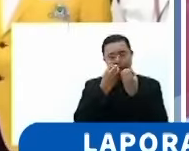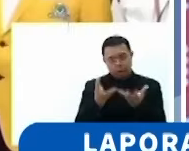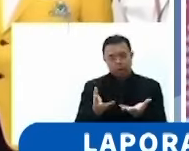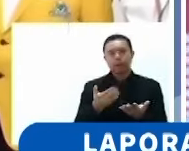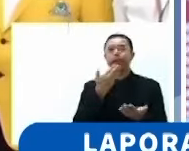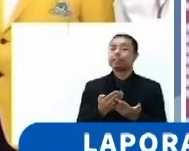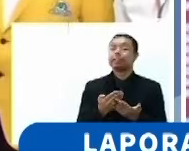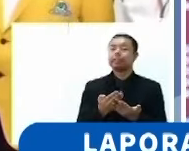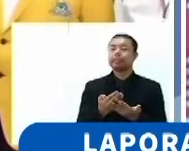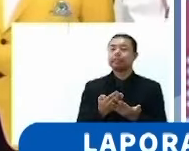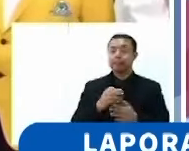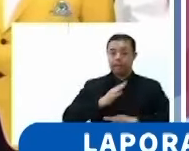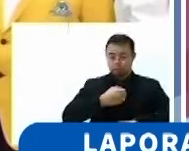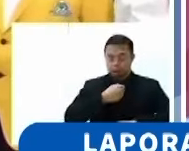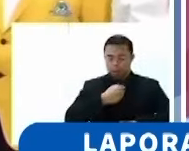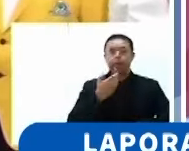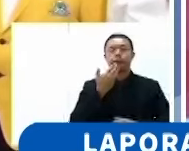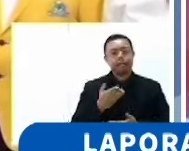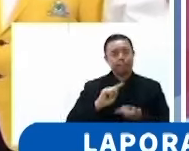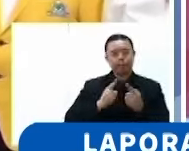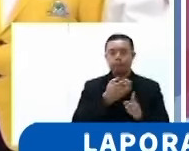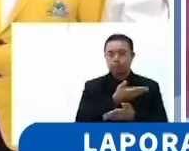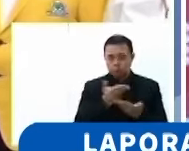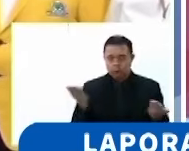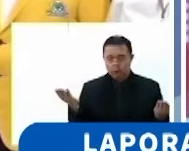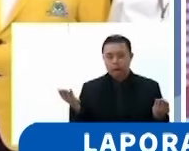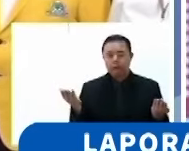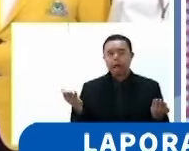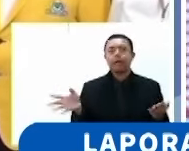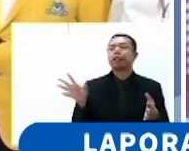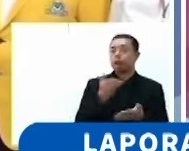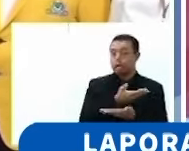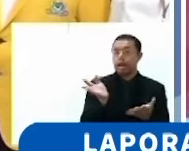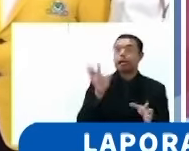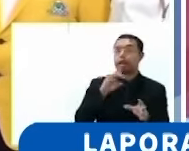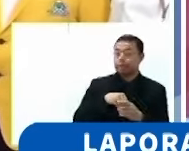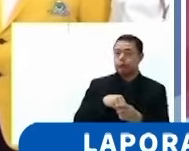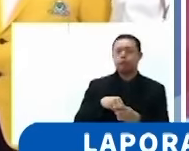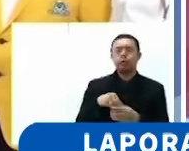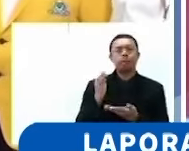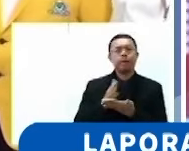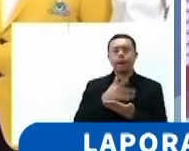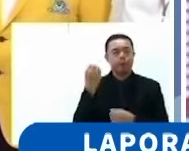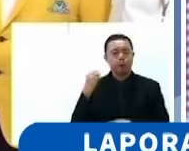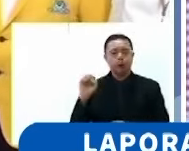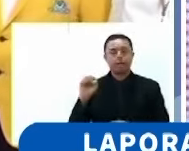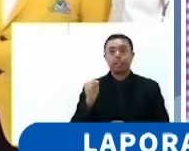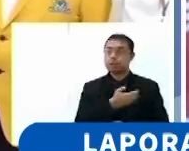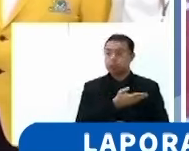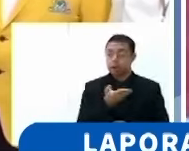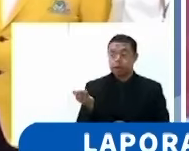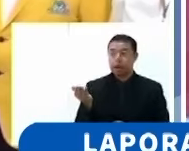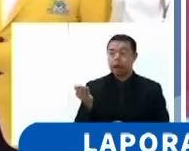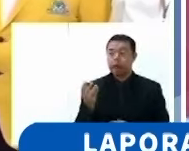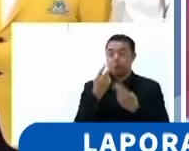pajak, dari non pajak, utamanya ke devisa negara lebih banyak. Gitu Mbak Cica. Oke, baik Mbak Esther. Pertanyaan terakhir,